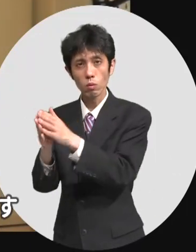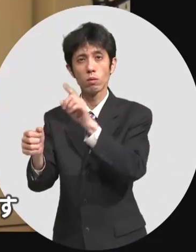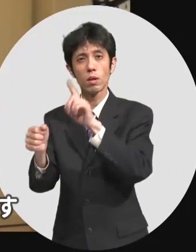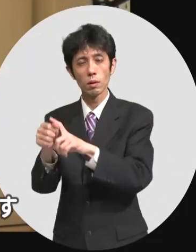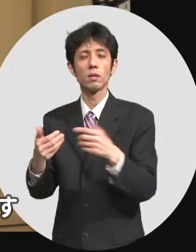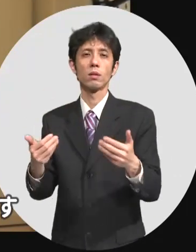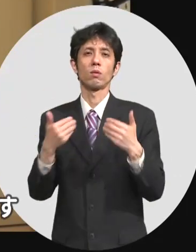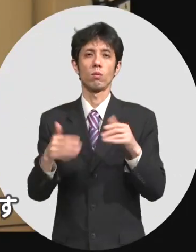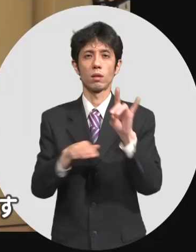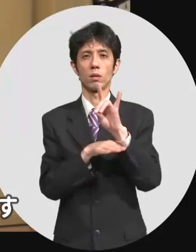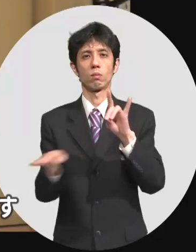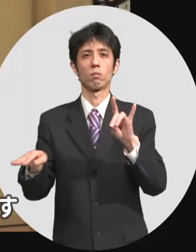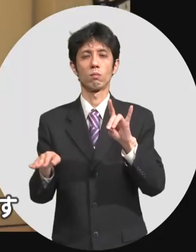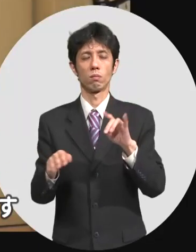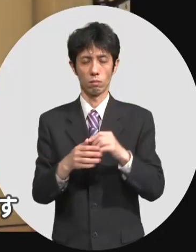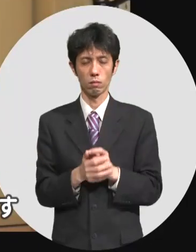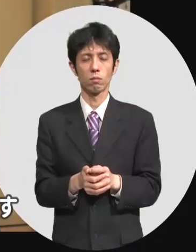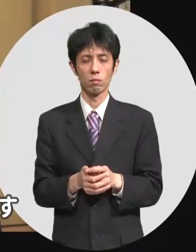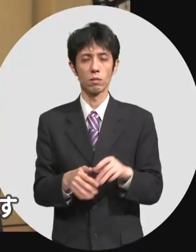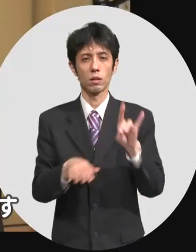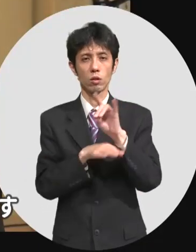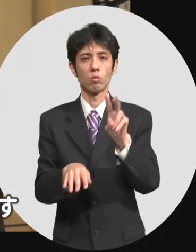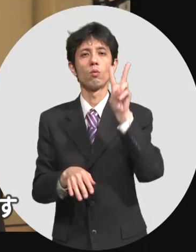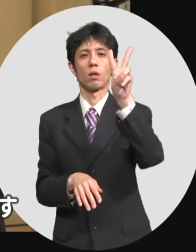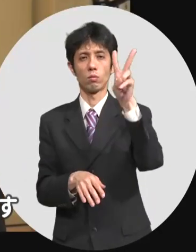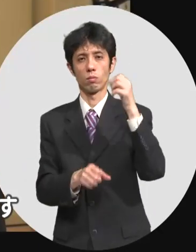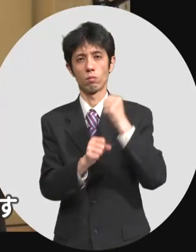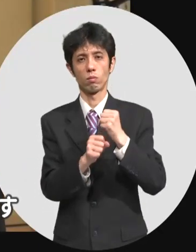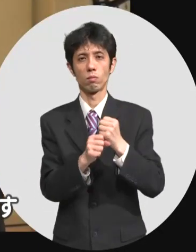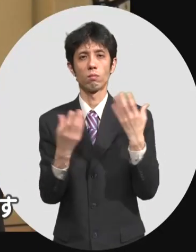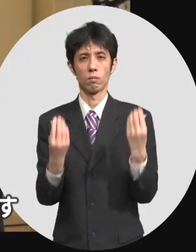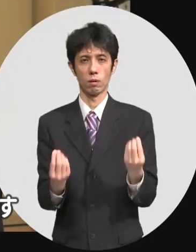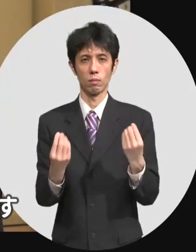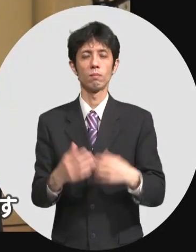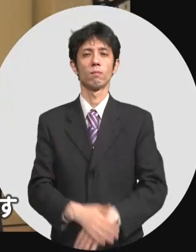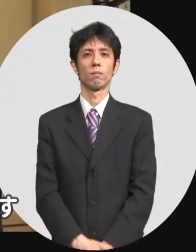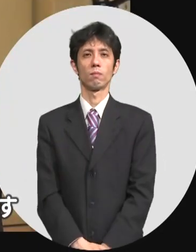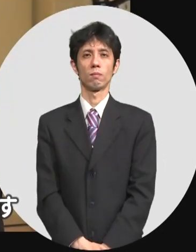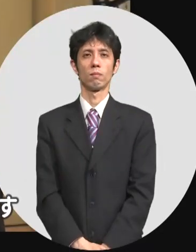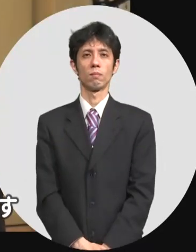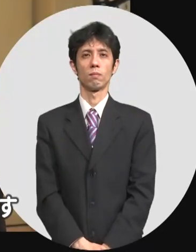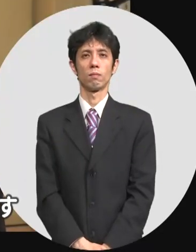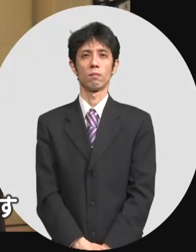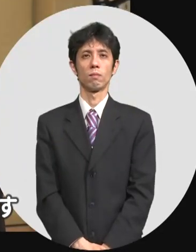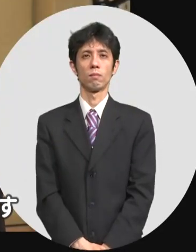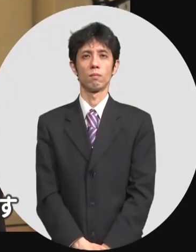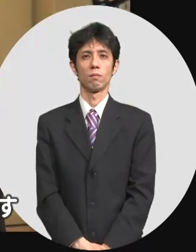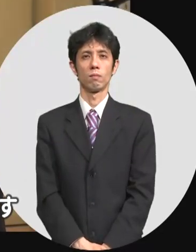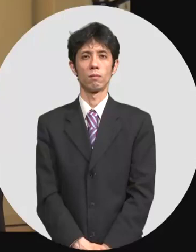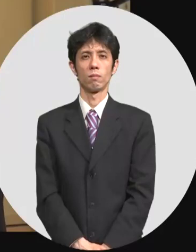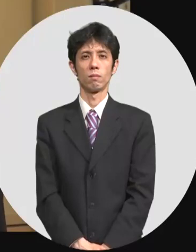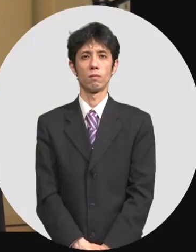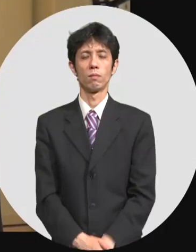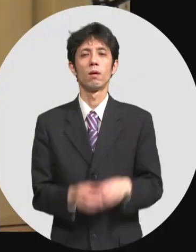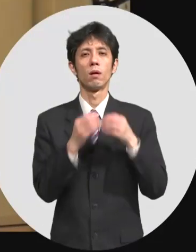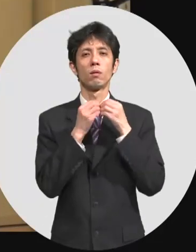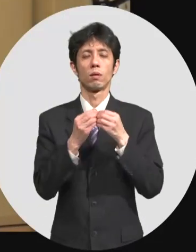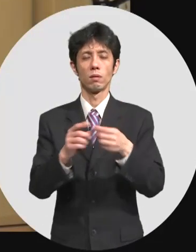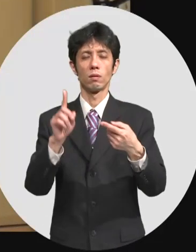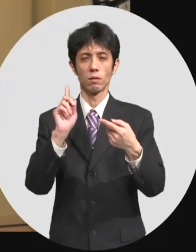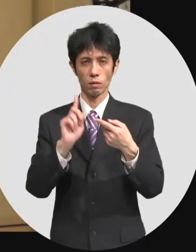要請を行うために必要な基準ということで、2つの基準を設けさせていただいております。で具体的